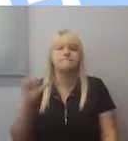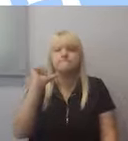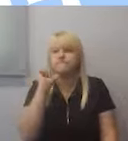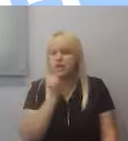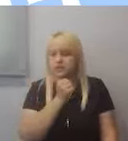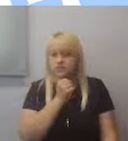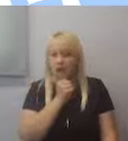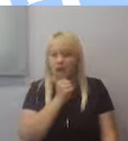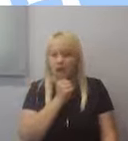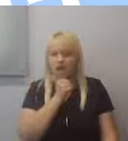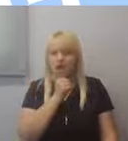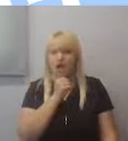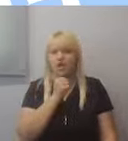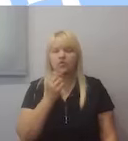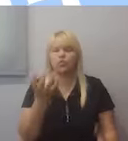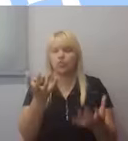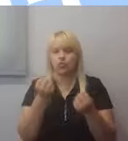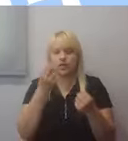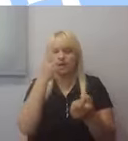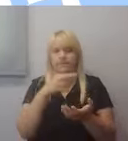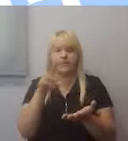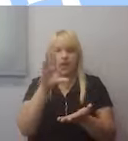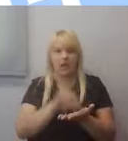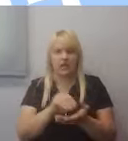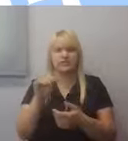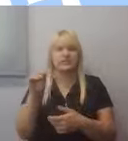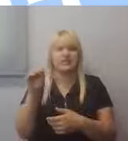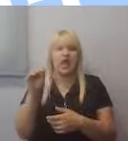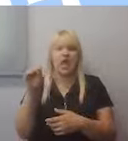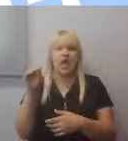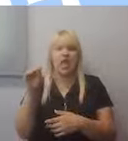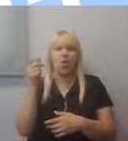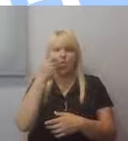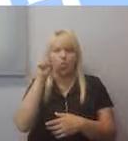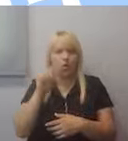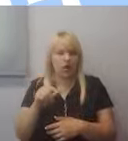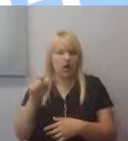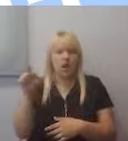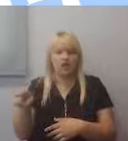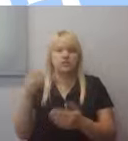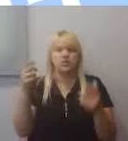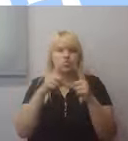gūtās pieredzes ā skolas šobrīd kalpo kā iedzīvotāju atbalsta